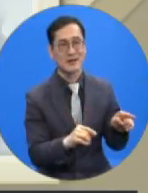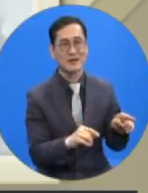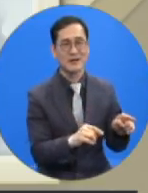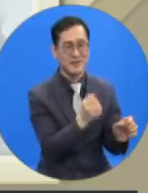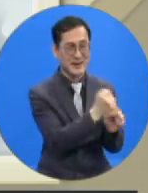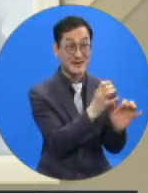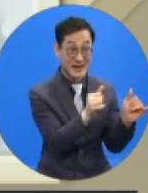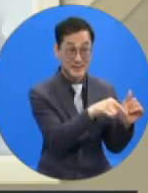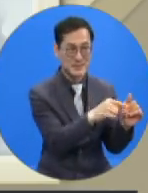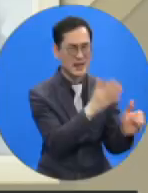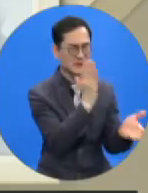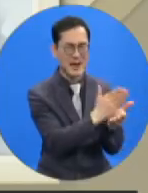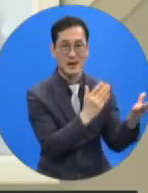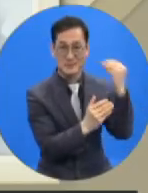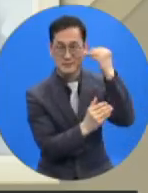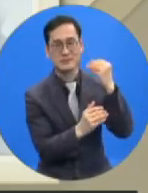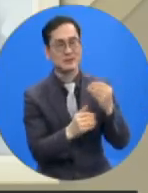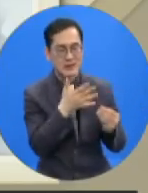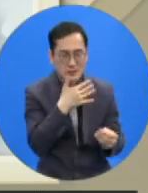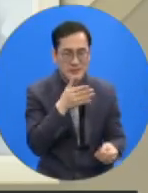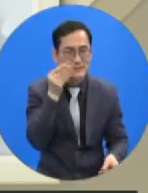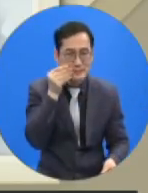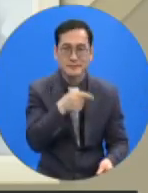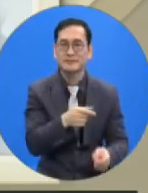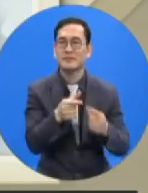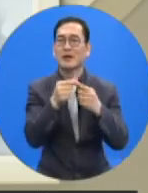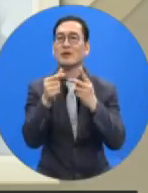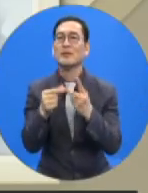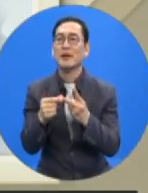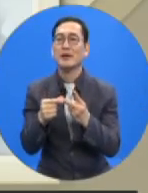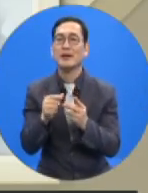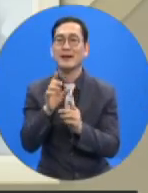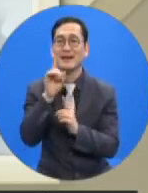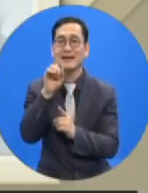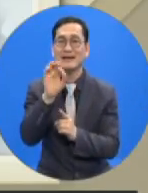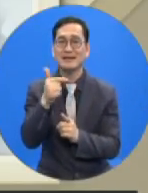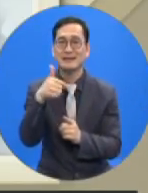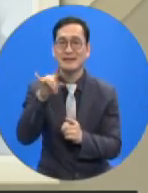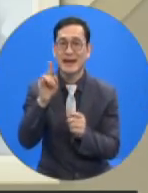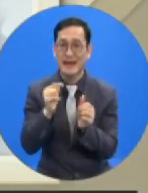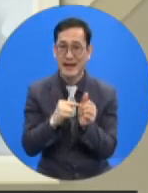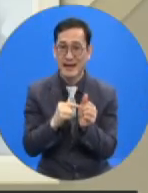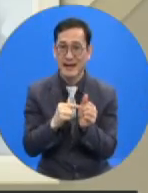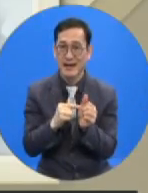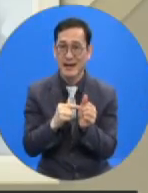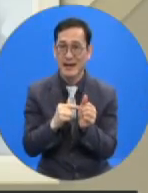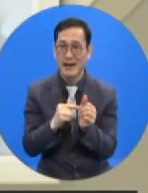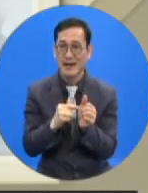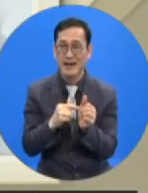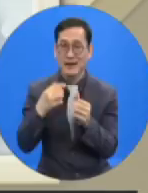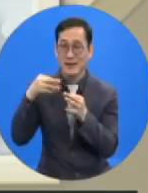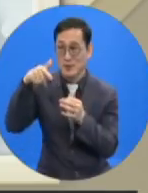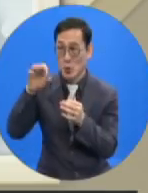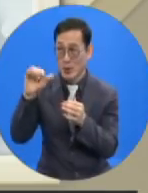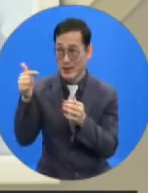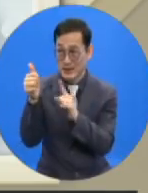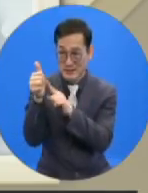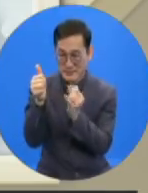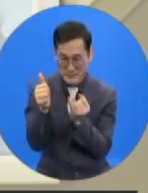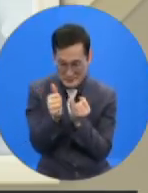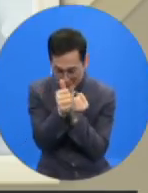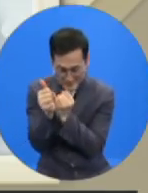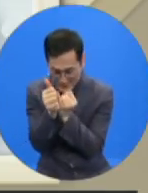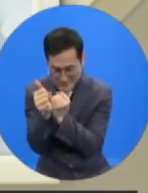이은재 의원이 계속 김종인 위원장을 졸졸 따라다녀요. 같은 당도 아닌데 왜 자꾸 따라다니는지 김종인 위원장도